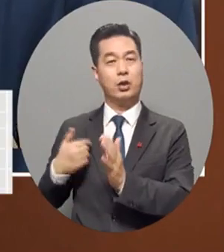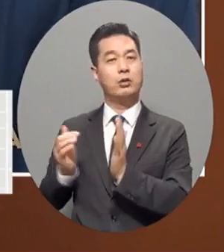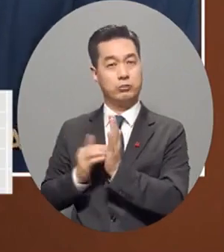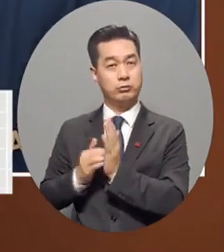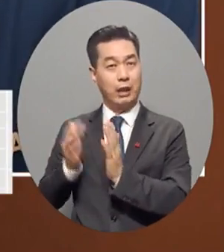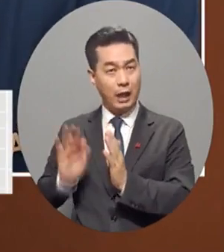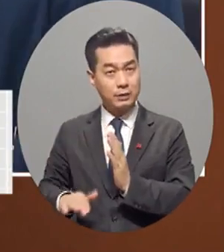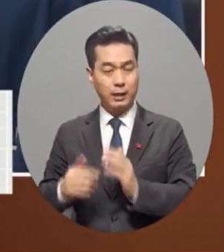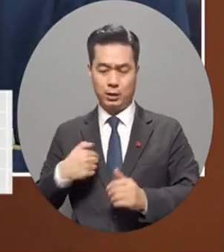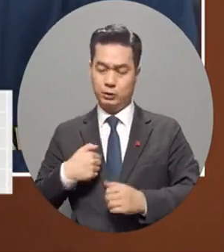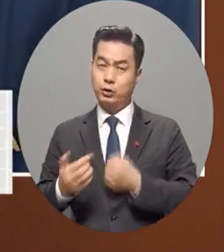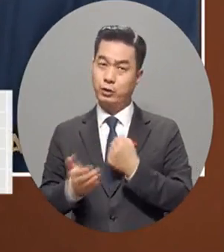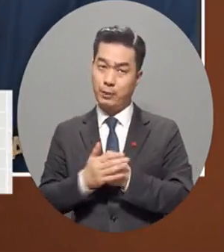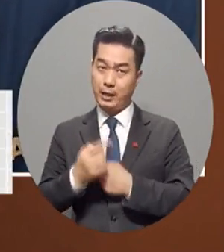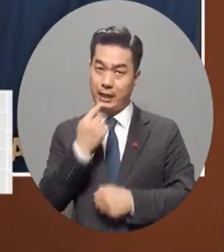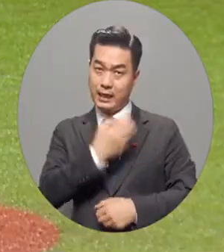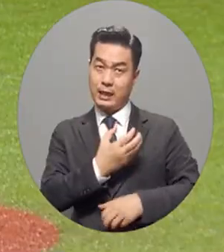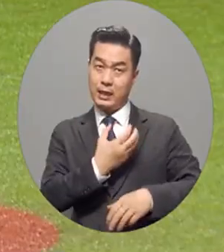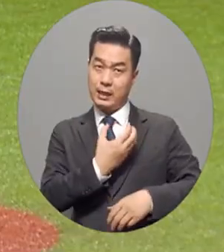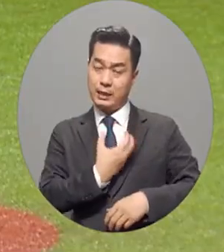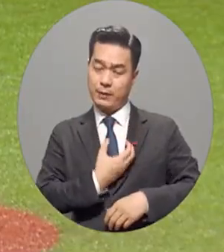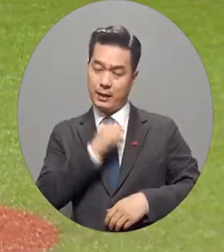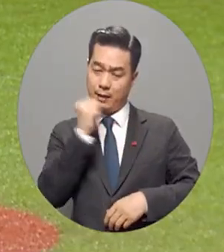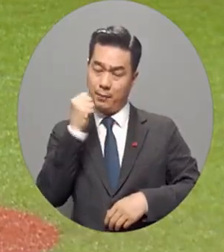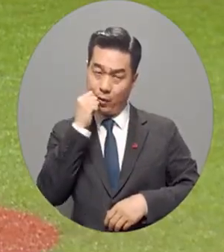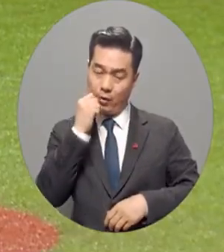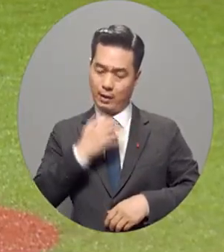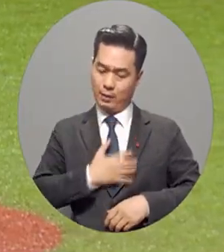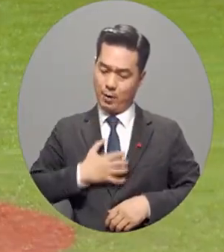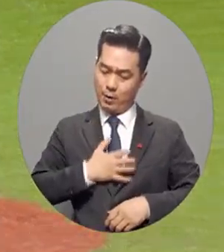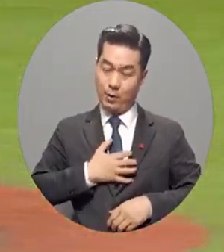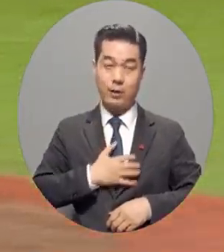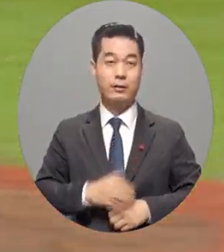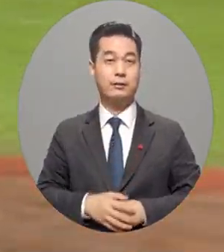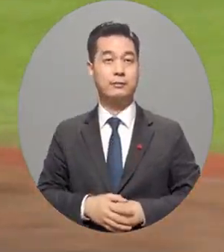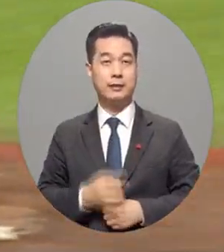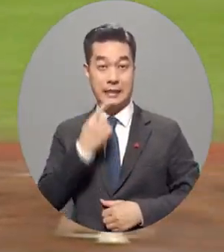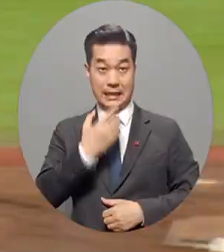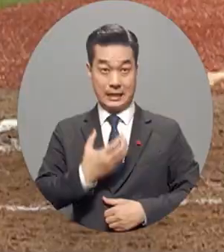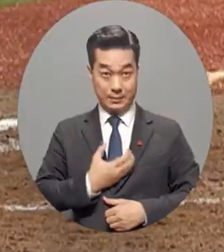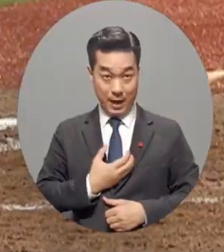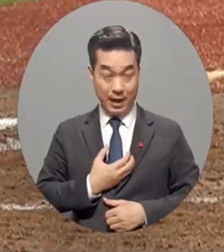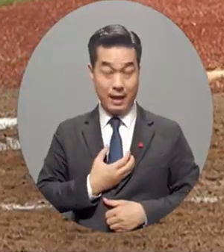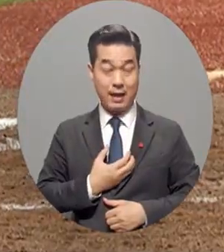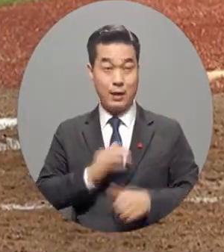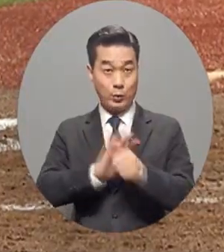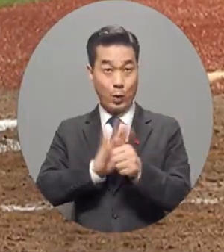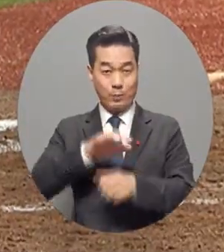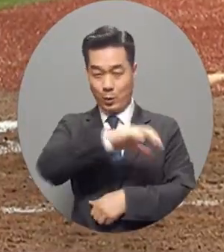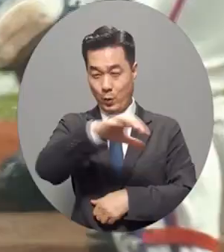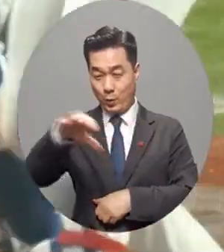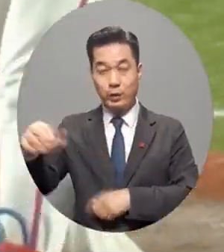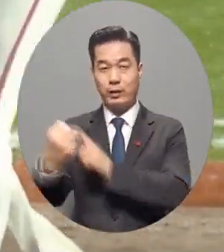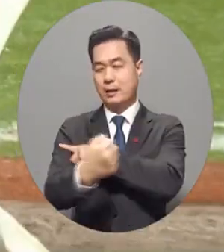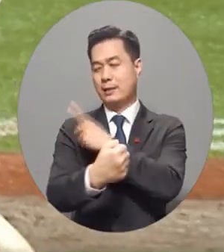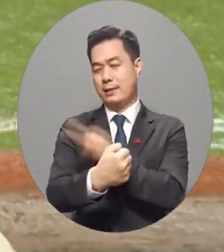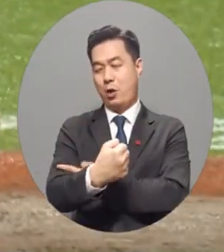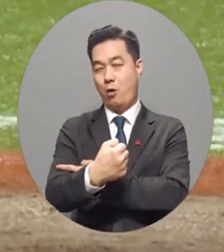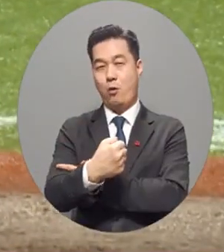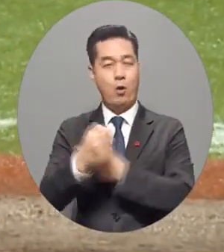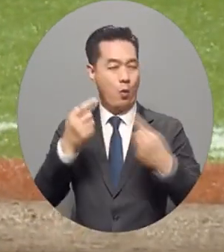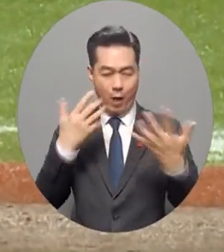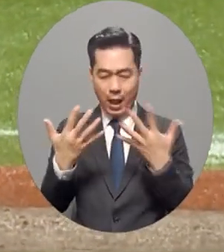괜히 저 때문에 금메달 못 따면 어떡하지? 금메달까지의 여정 곳곳에서 실력으로 느낌표를